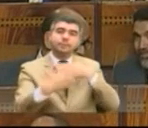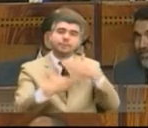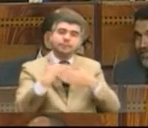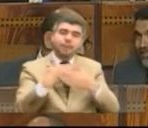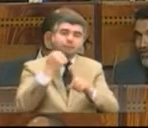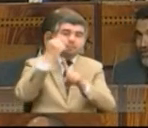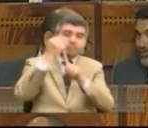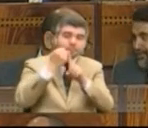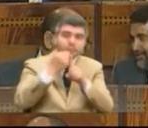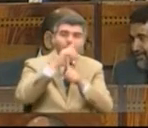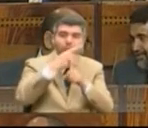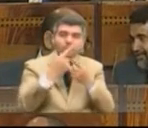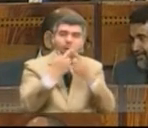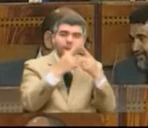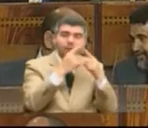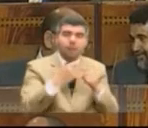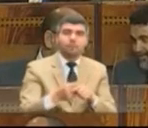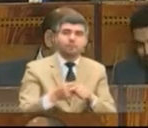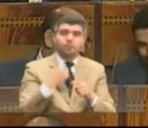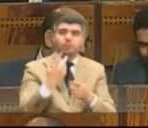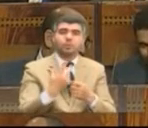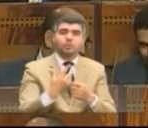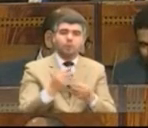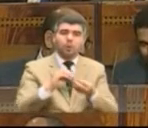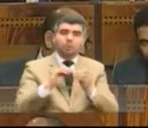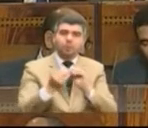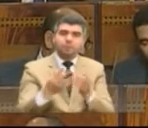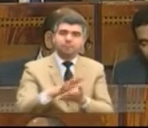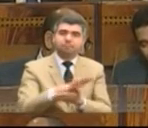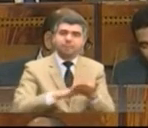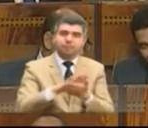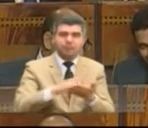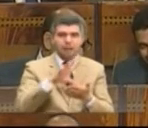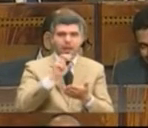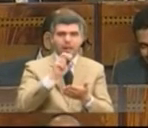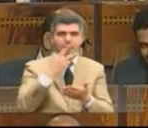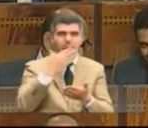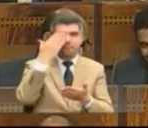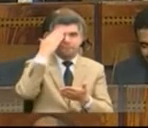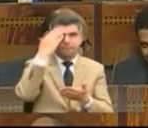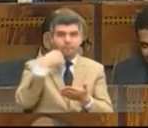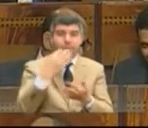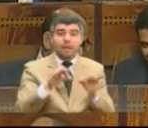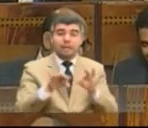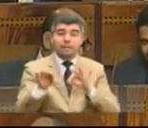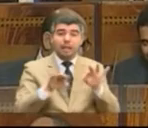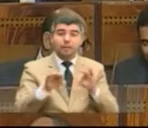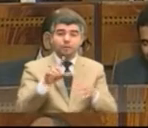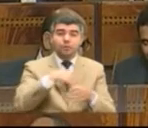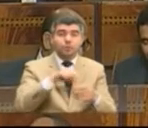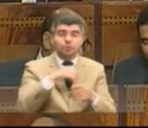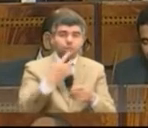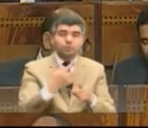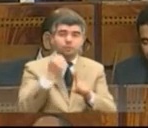إصلاح الإدارة. صحيح أن هذه الحكومة وفي شخصكم وفي شخص وزارتكم وضعت استراتيجية مهمة تهم